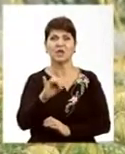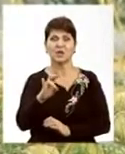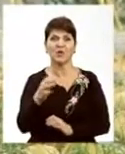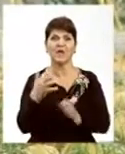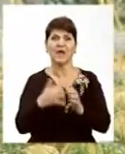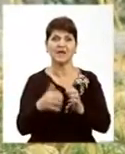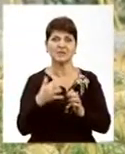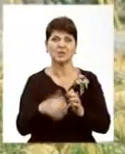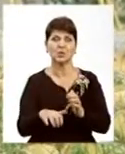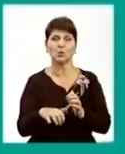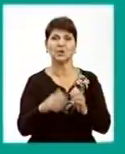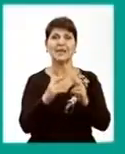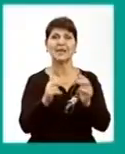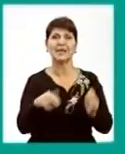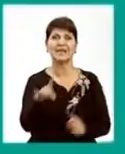Черкашин. Новини.